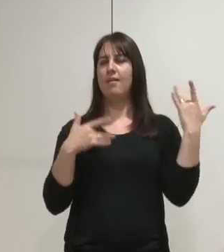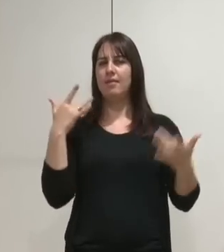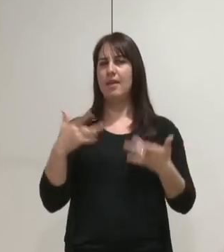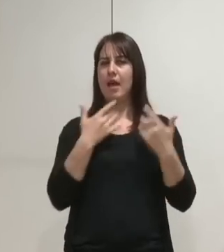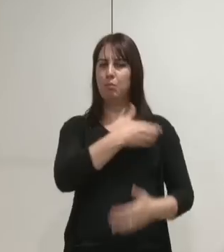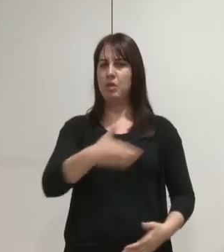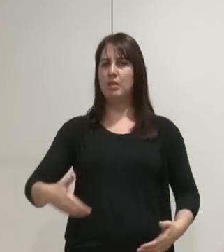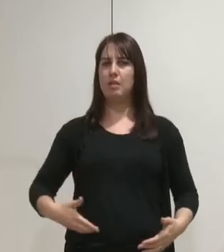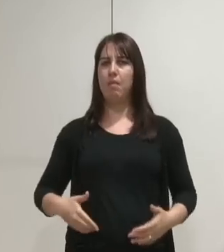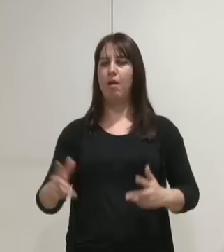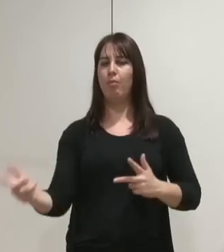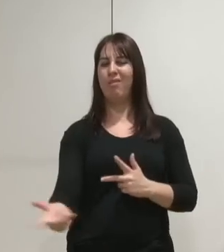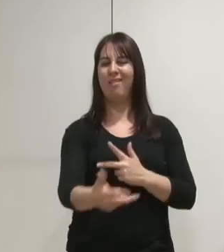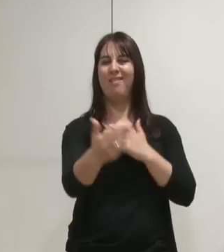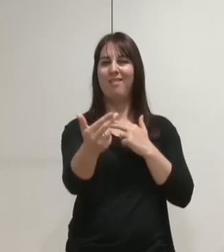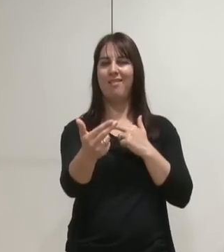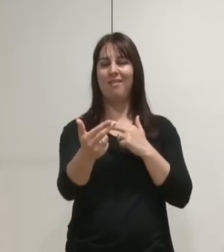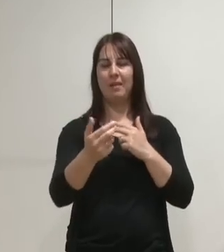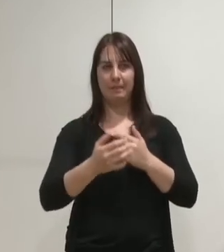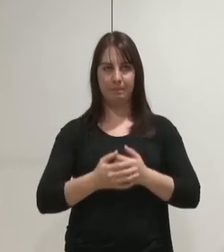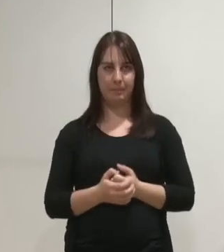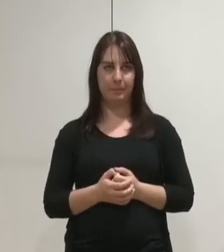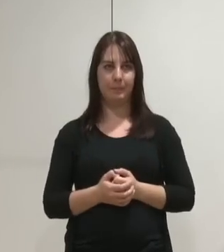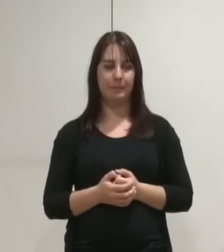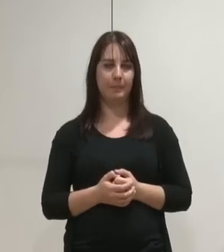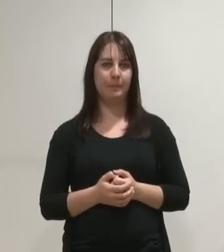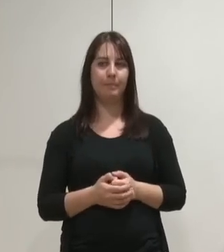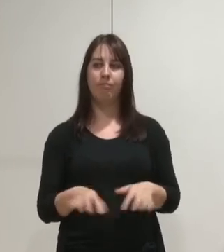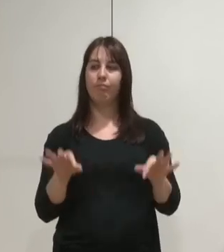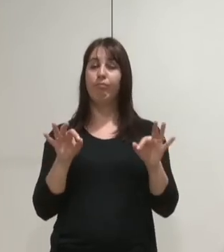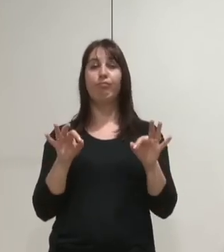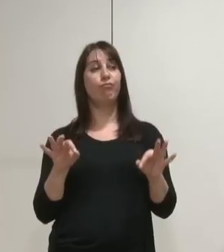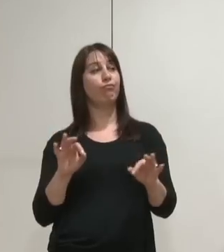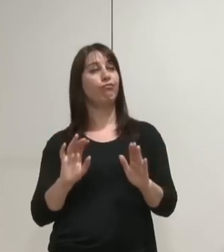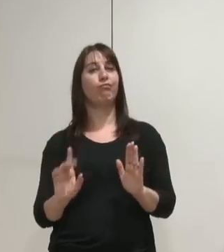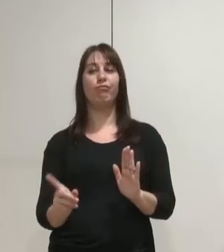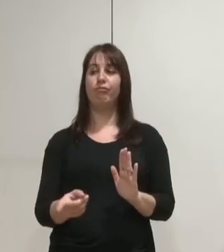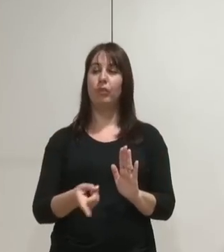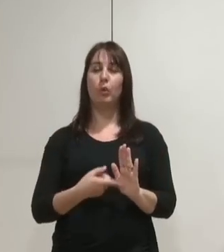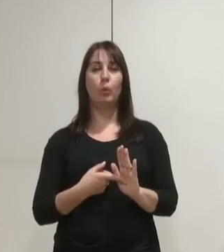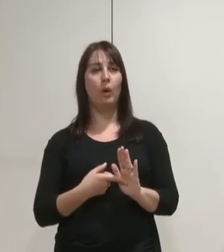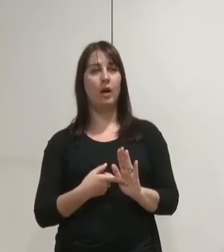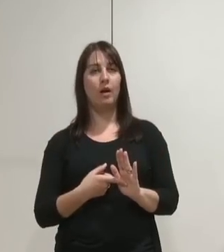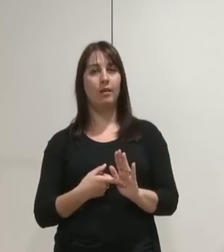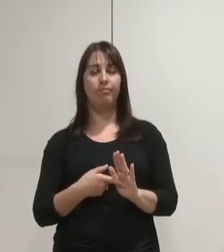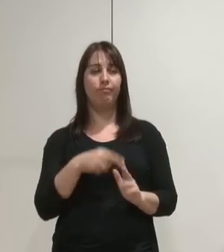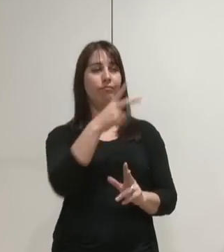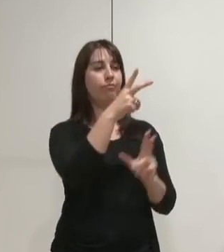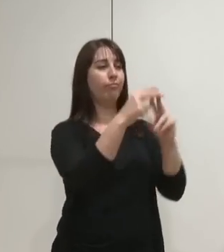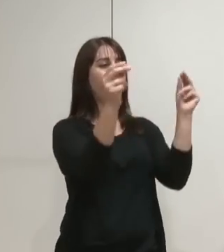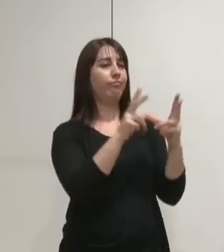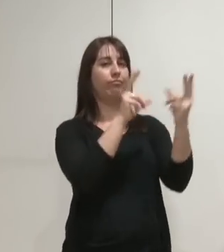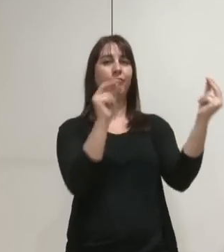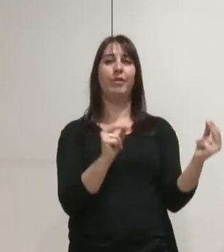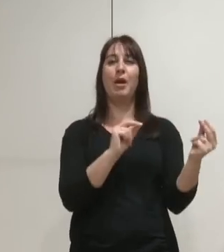à venir alors nous avons eu droit euh avec le palais des sports aux